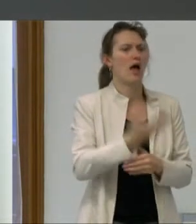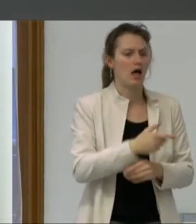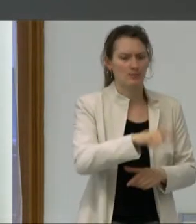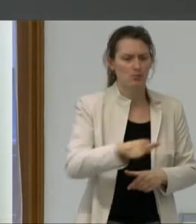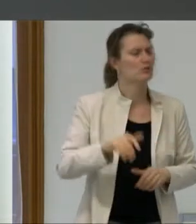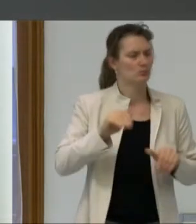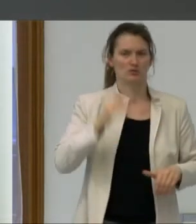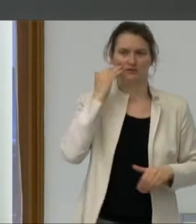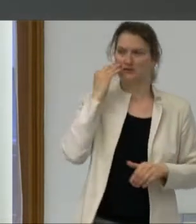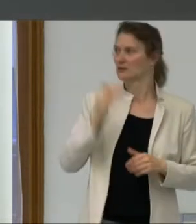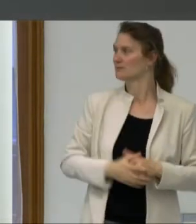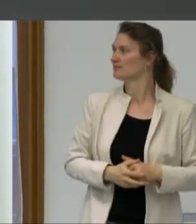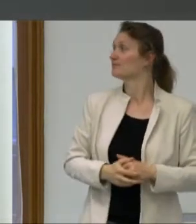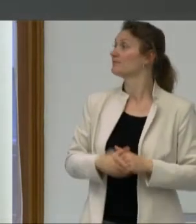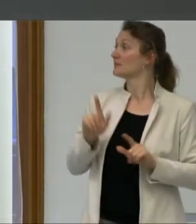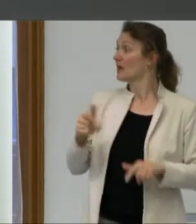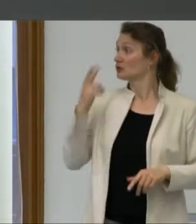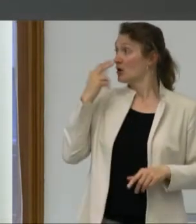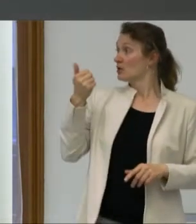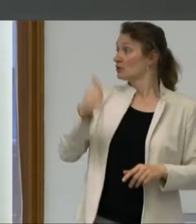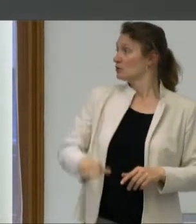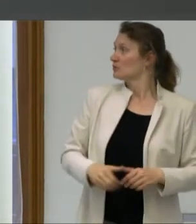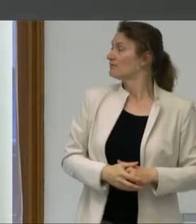finden. Dann ist eben vorgesehen, dass